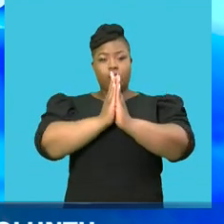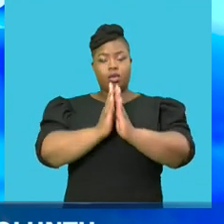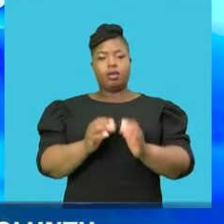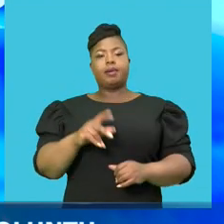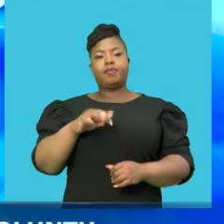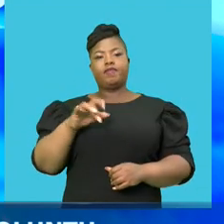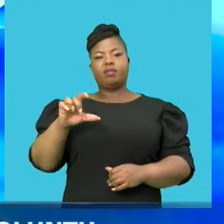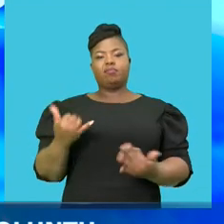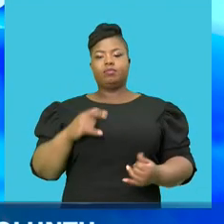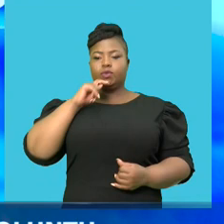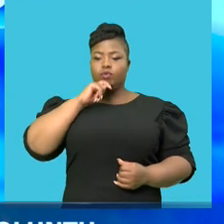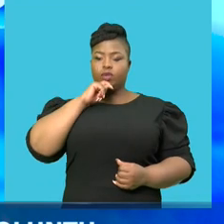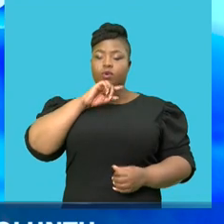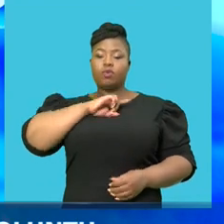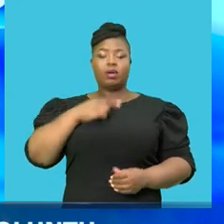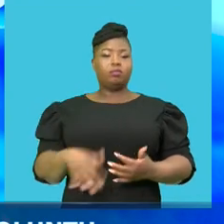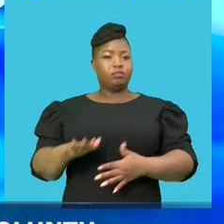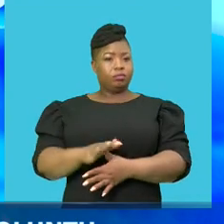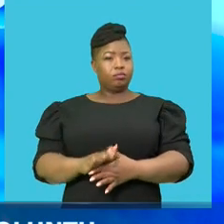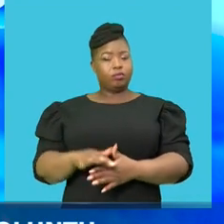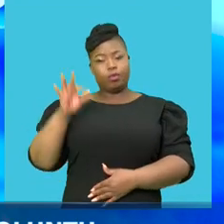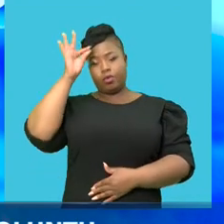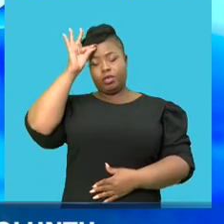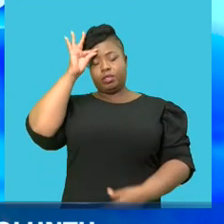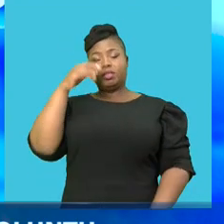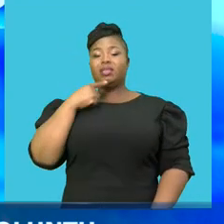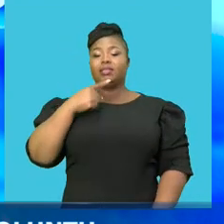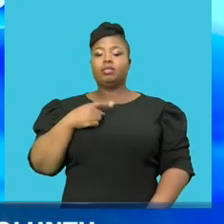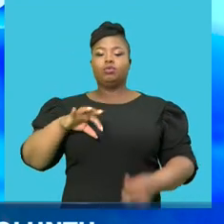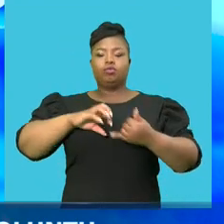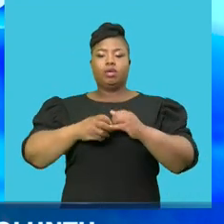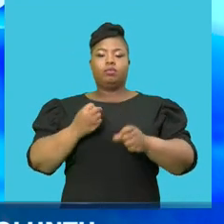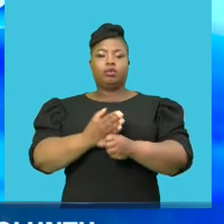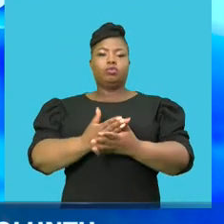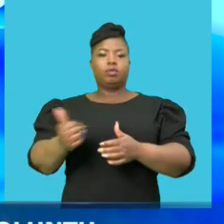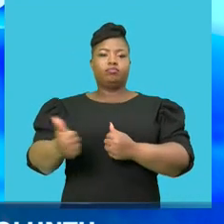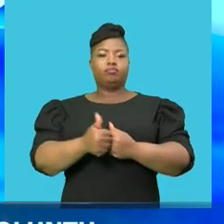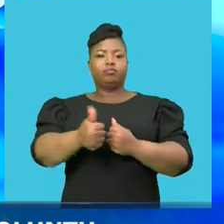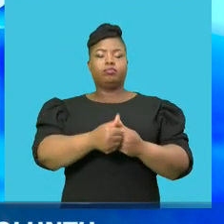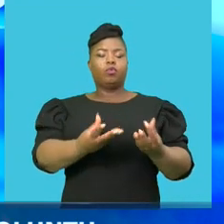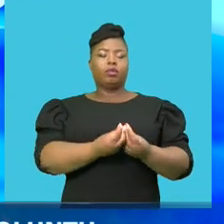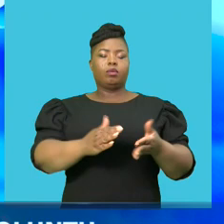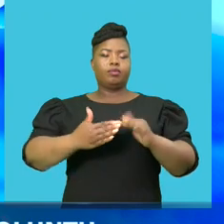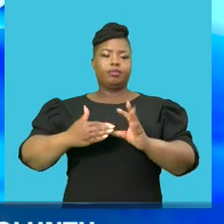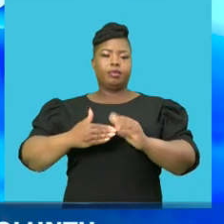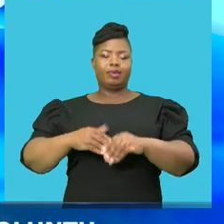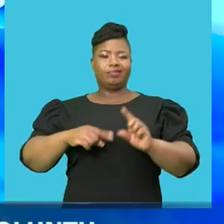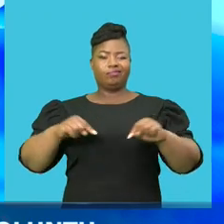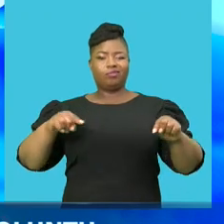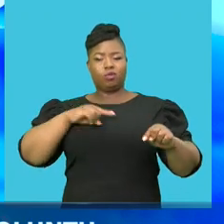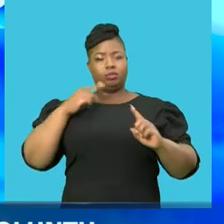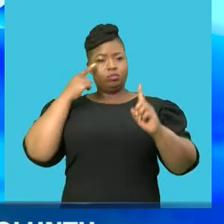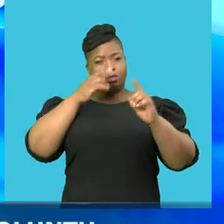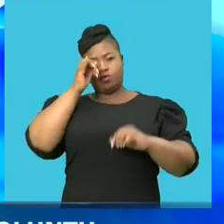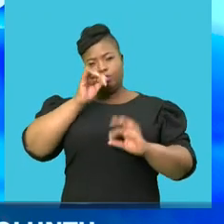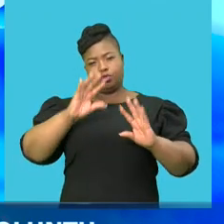ngentsena namhlanje. Oku kuyinxalenye yenzame zamapolisa esithili zokwakha ubudlelwano obuliqilima boluntu olwahlukeneyo ngeenjongo